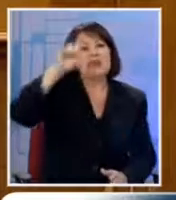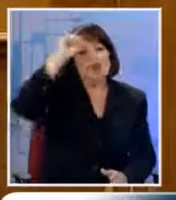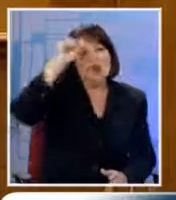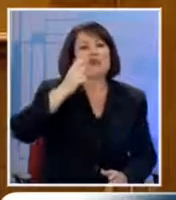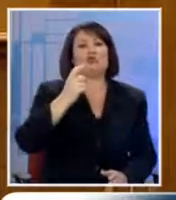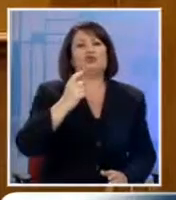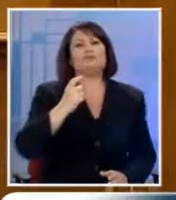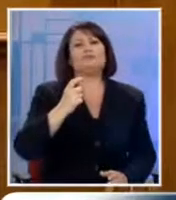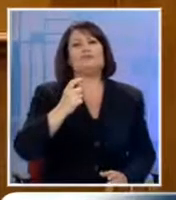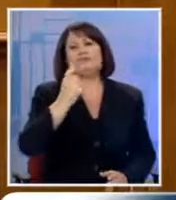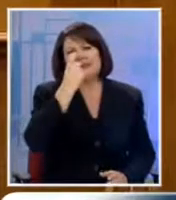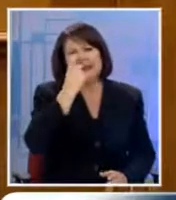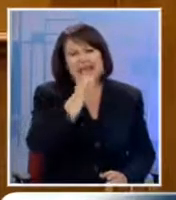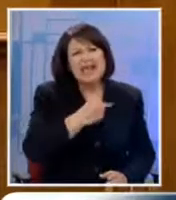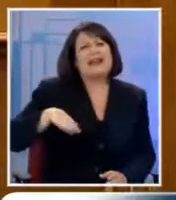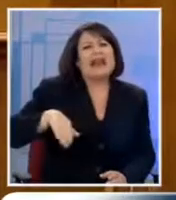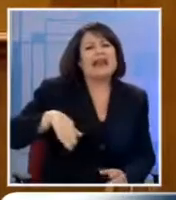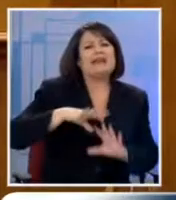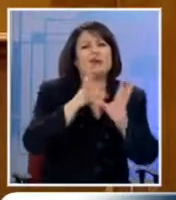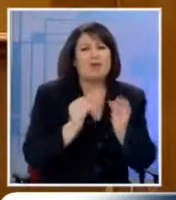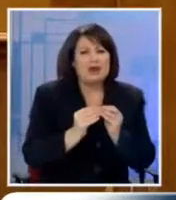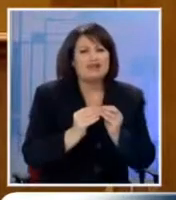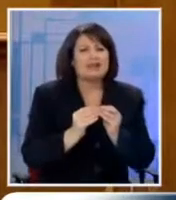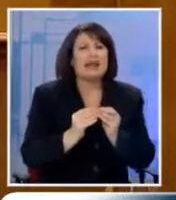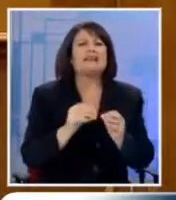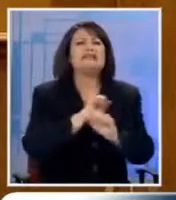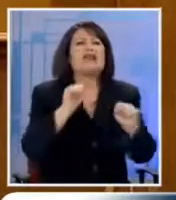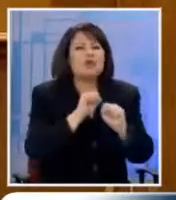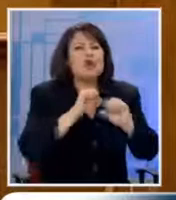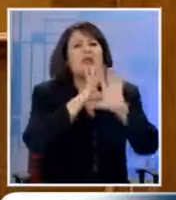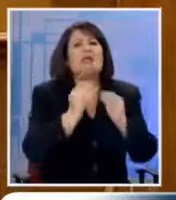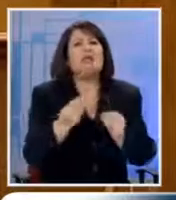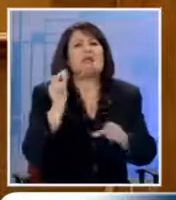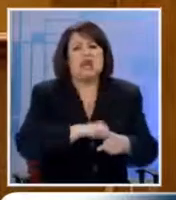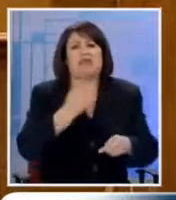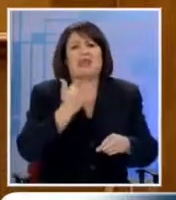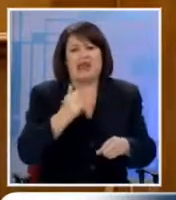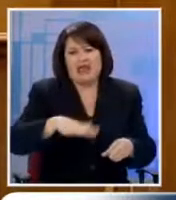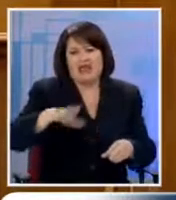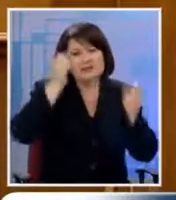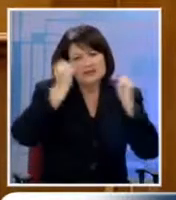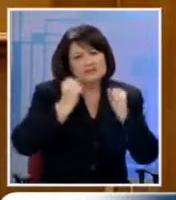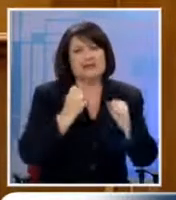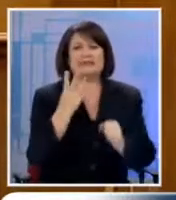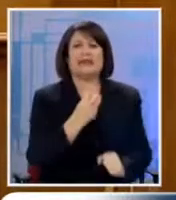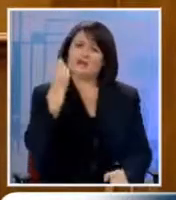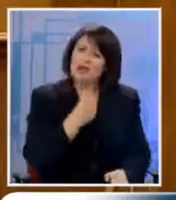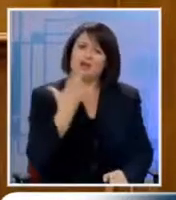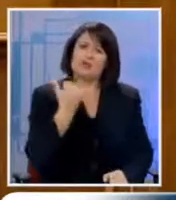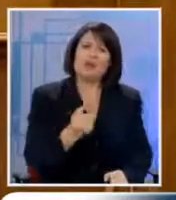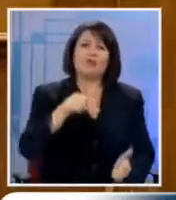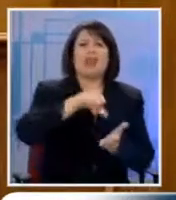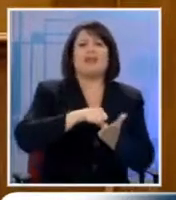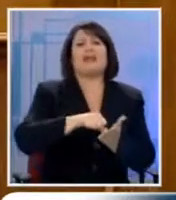Κέρκυρα, Σαντορίνη, το τοπικό εμπόριο είτε δεν έχει κέρδη, Ρόδος, Κέρκυρα, Σαντορίνη, είτε έχει ακόμα και ζημιές έως και 30%, Αθήνα,